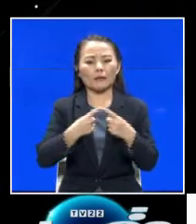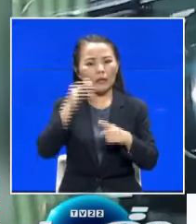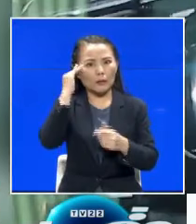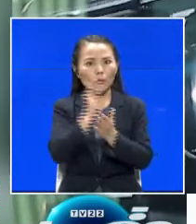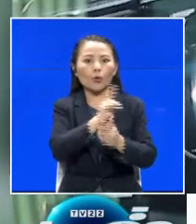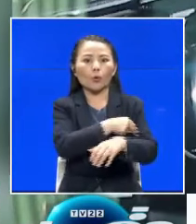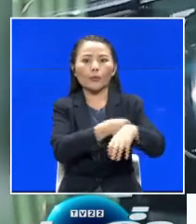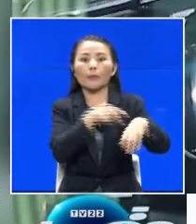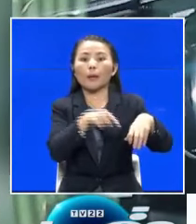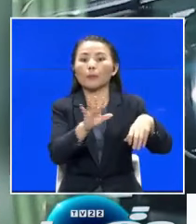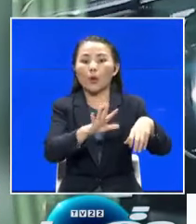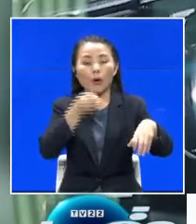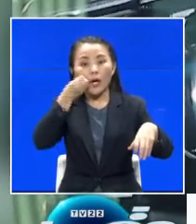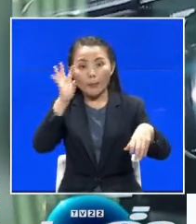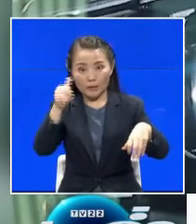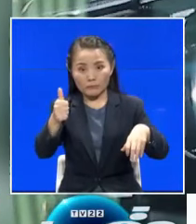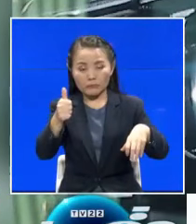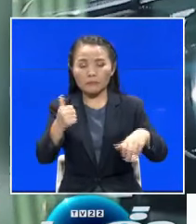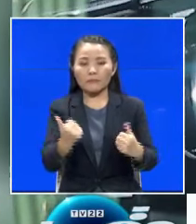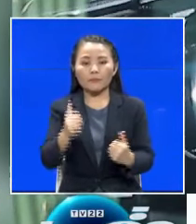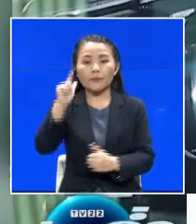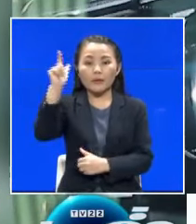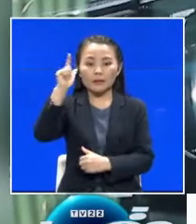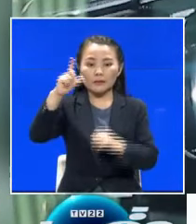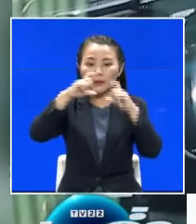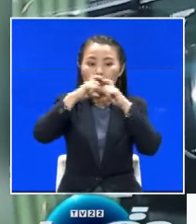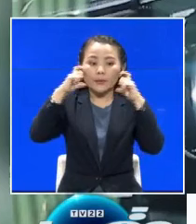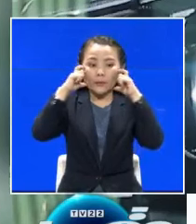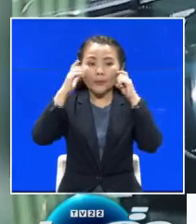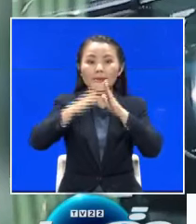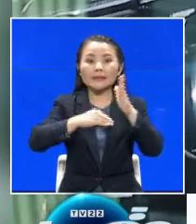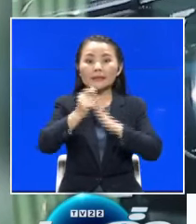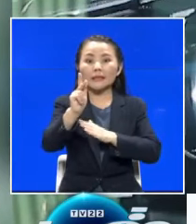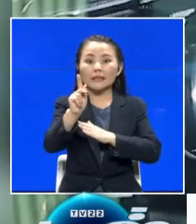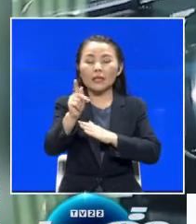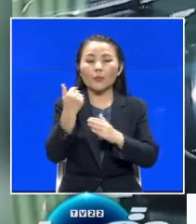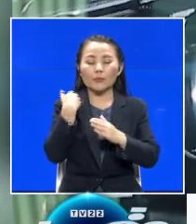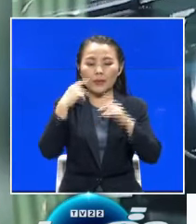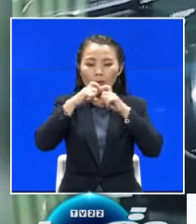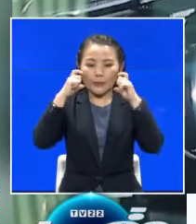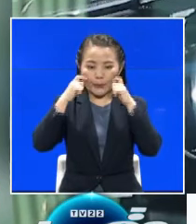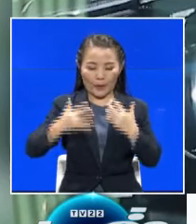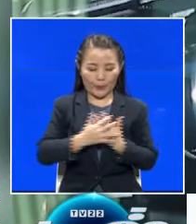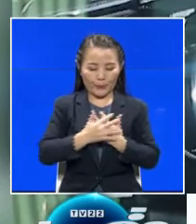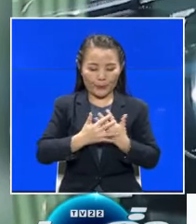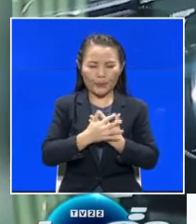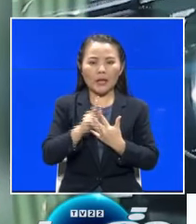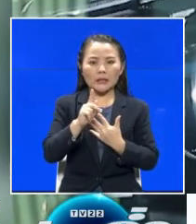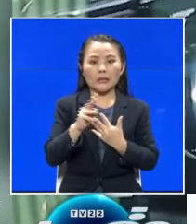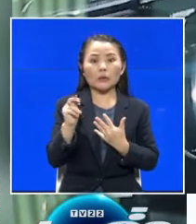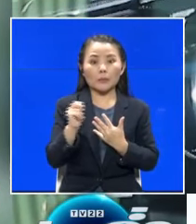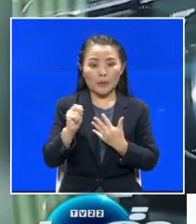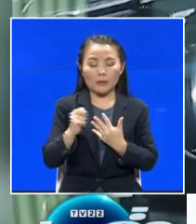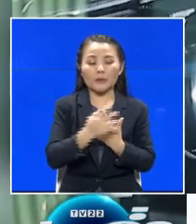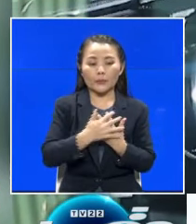ตำรวจแล้วกลับไปอยู่ที่บ้านได้แล้วนะคะคุณทักษิณเนี่ยสวมแมสเห็นไหมคะแมสสีเขียวค่ะใส่เสื้อลายๆสีเขียวๆสีน้ำเงินนะคะส